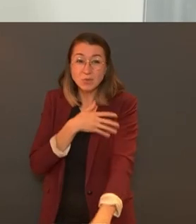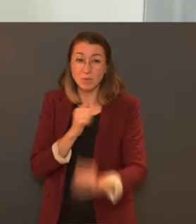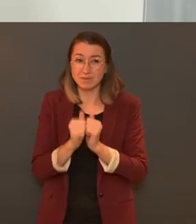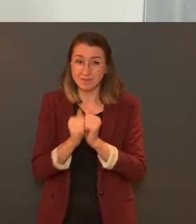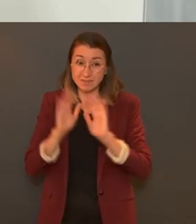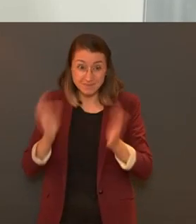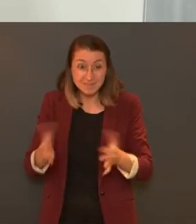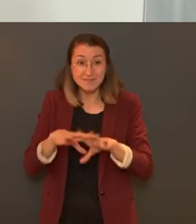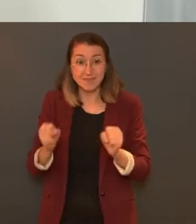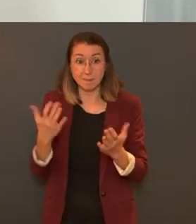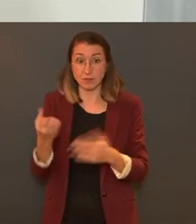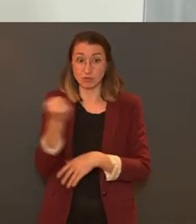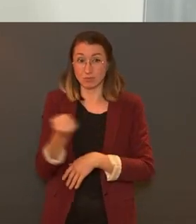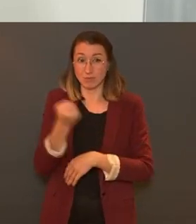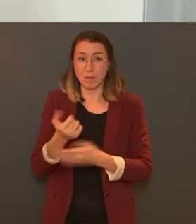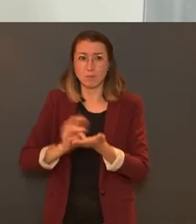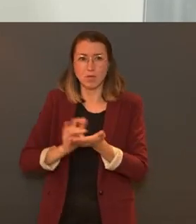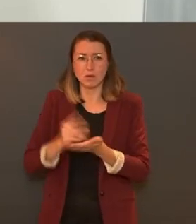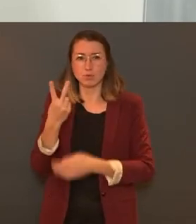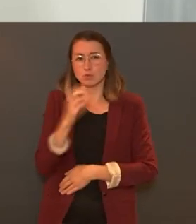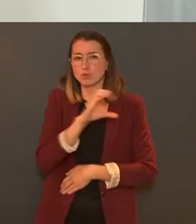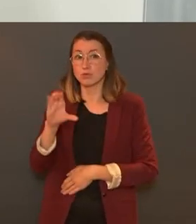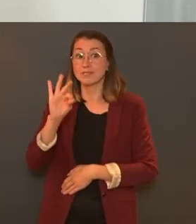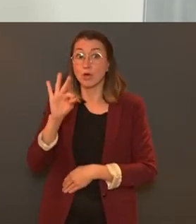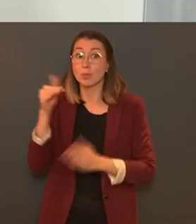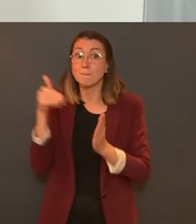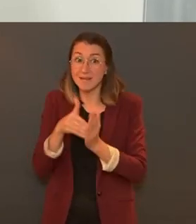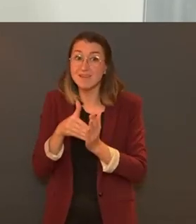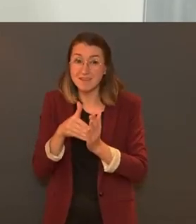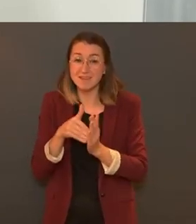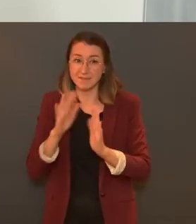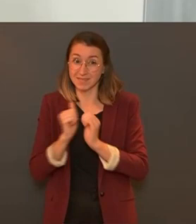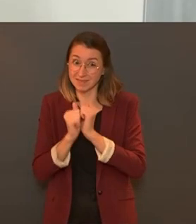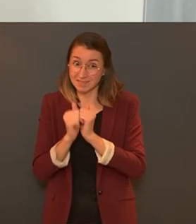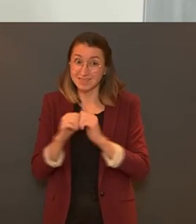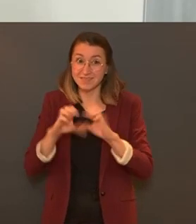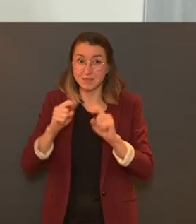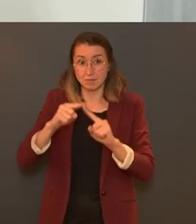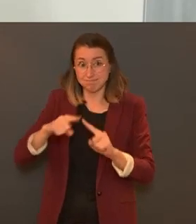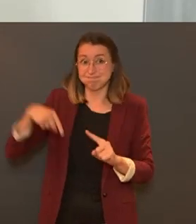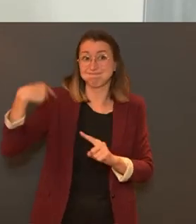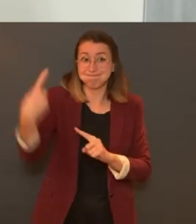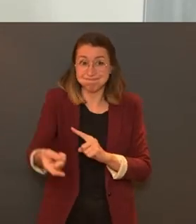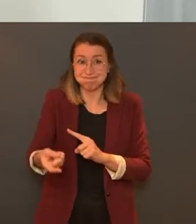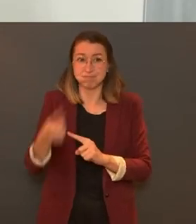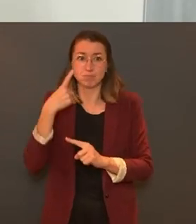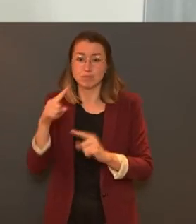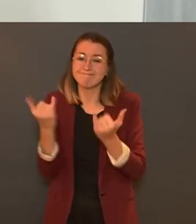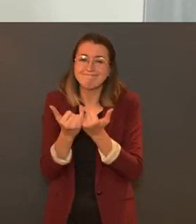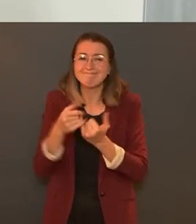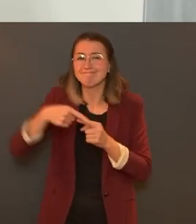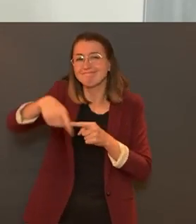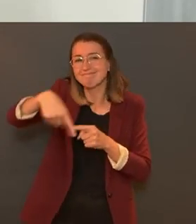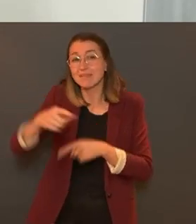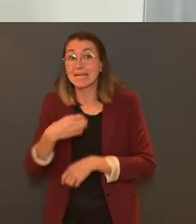et l'objectif reste d'augmenter la capacité de testing pour être prêt pour la saison de la grippe, que je viens d'évoquer, avec une